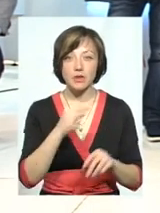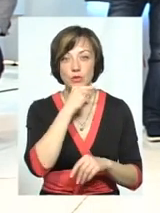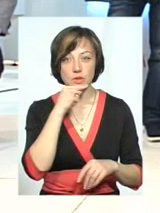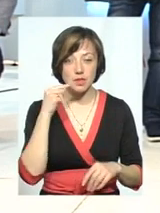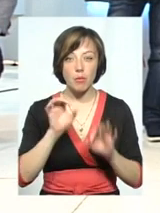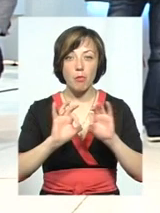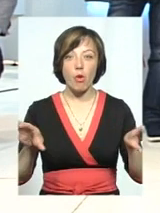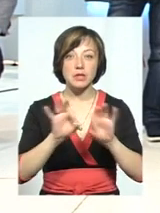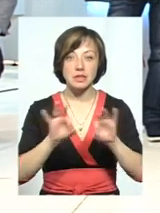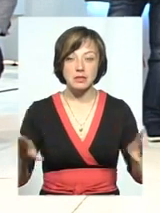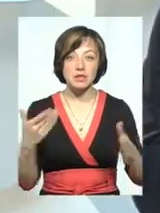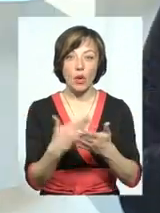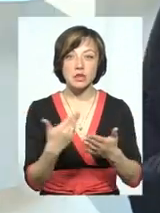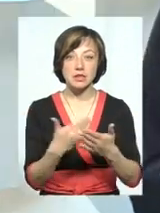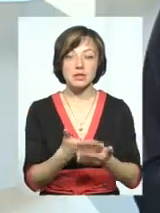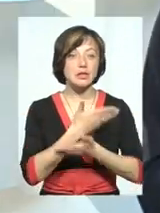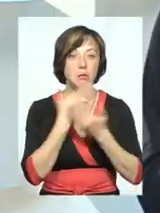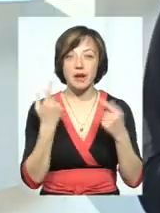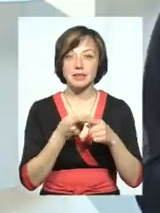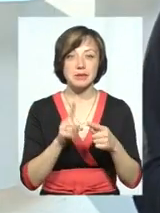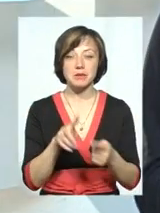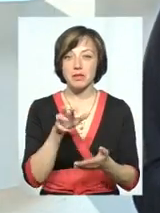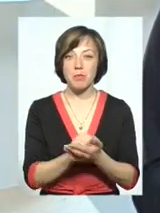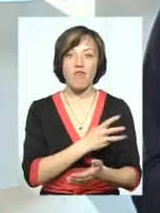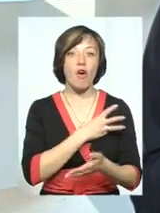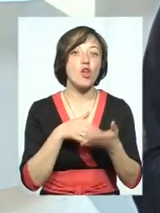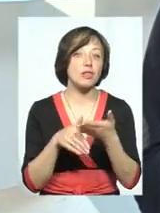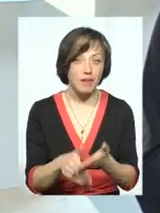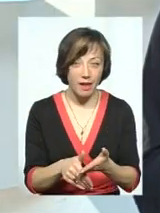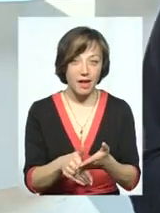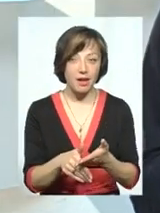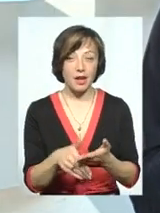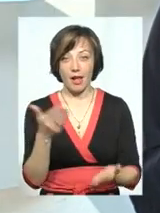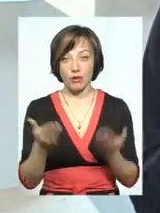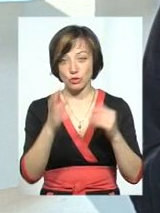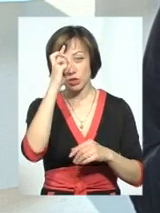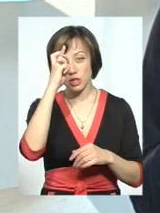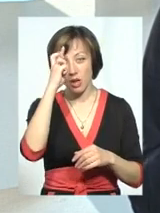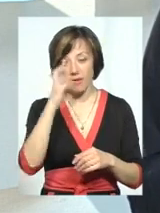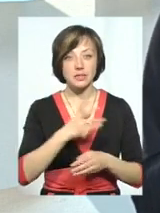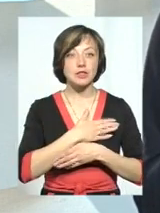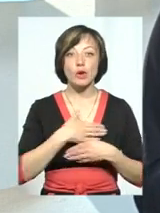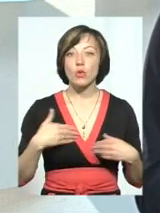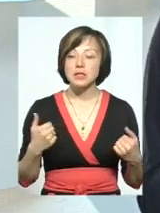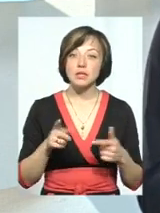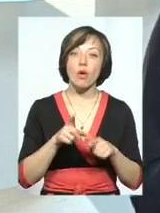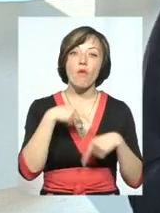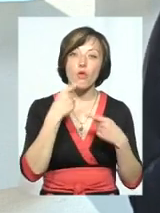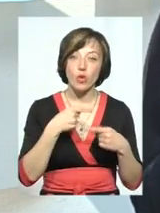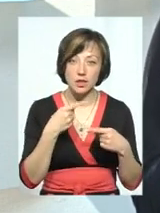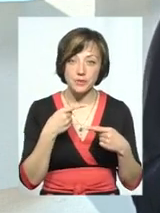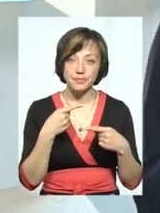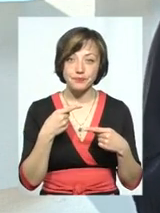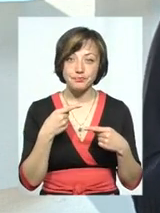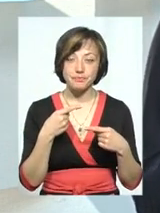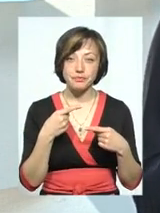російських, пояснити, роз'яснити. Немає. Цим займаються волонтери. І якщо держава не хотіла говорити